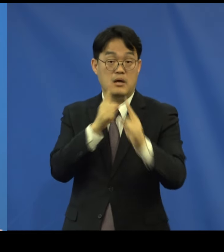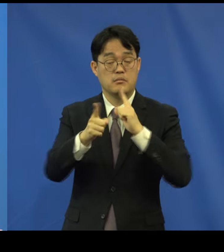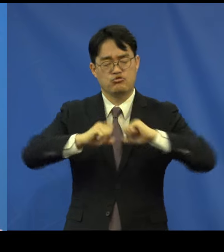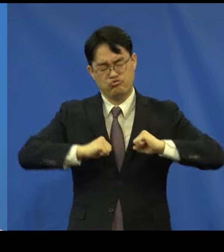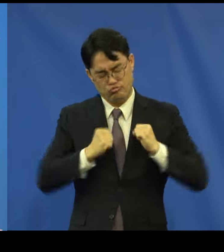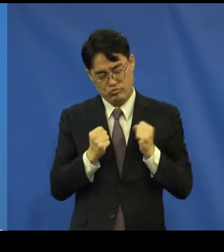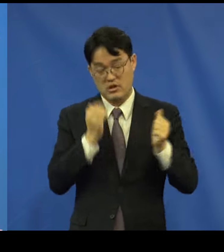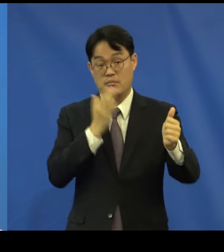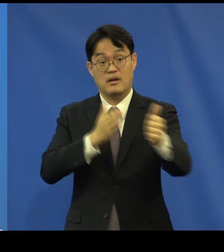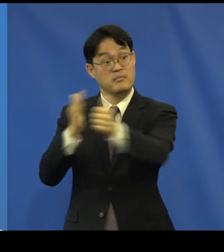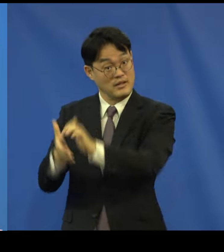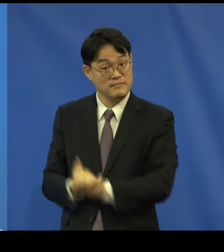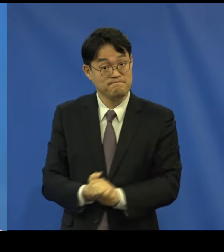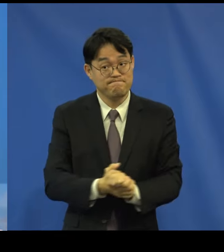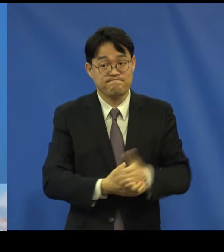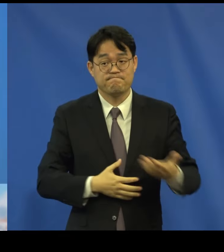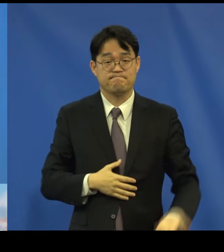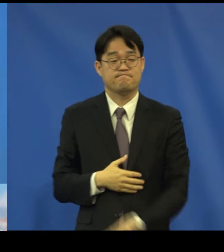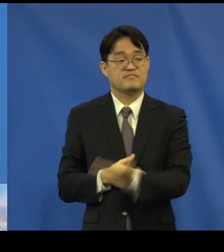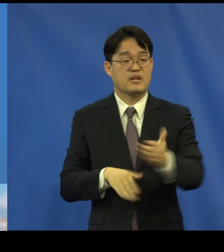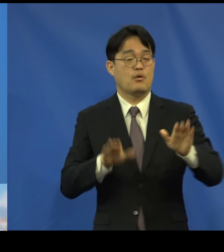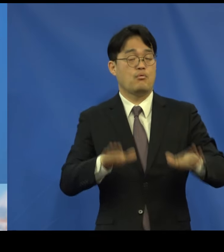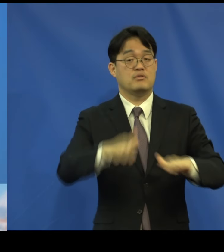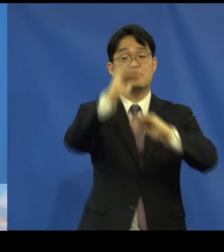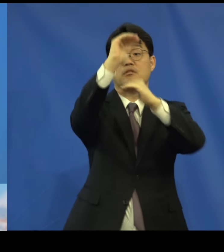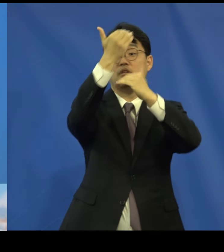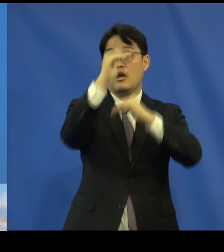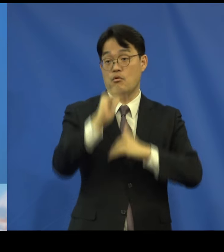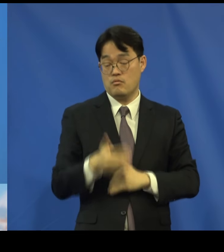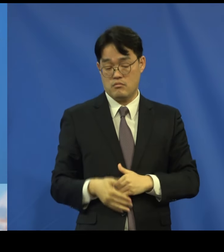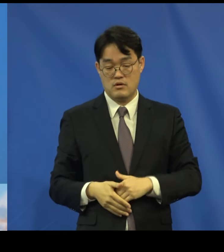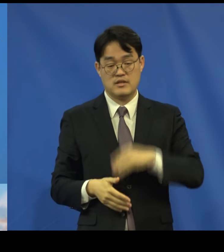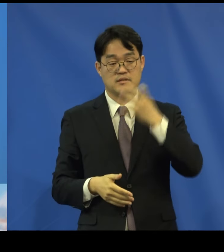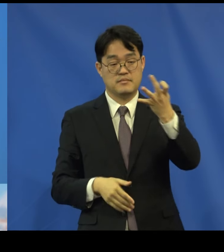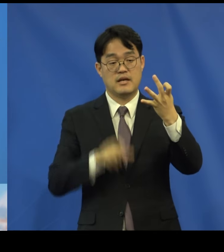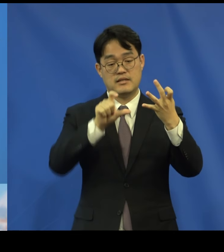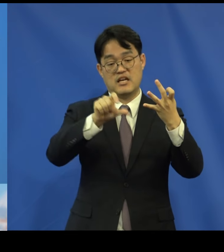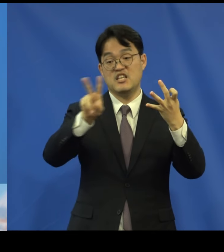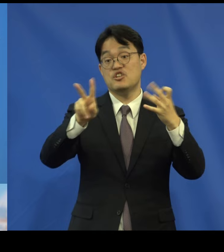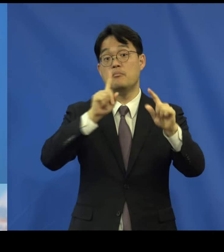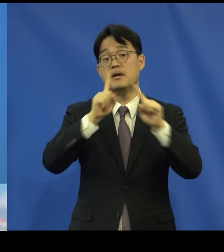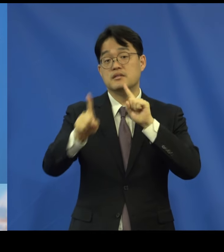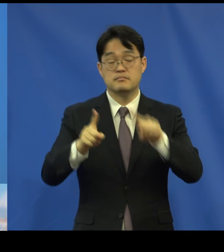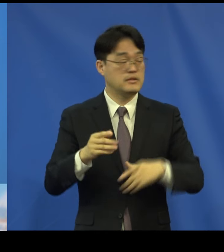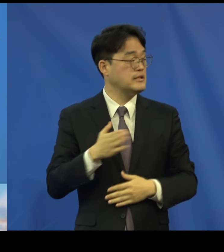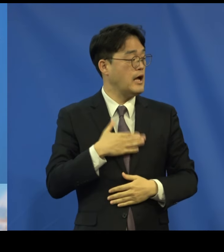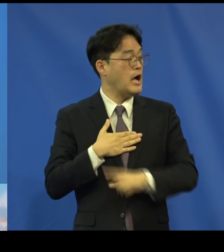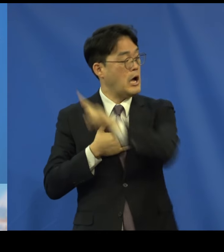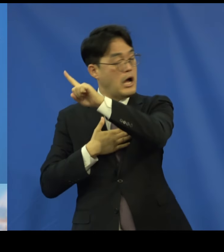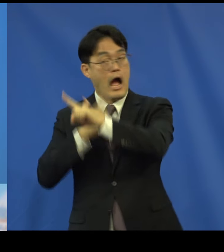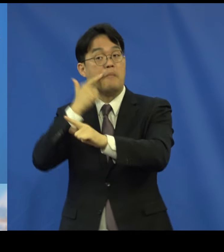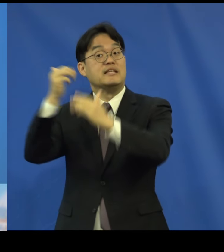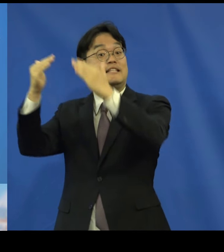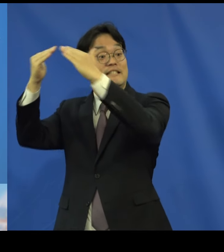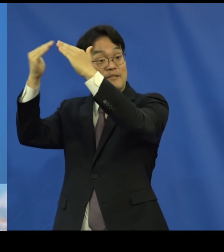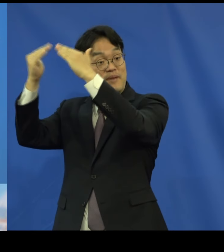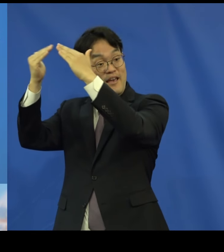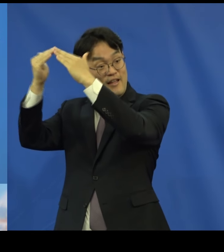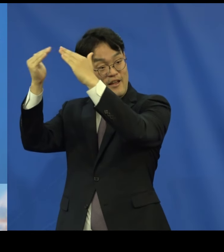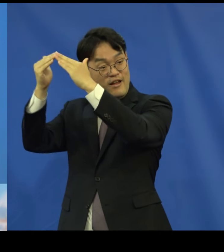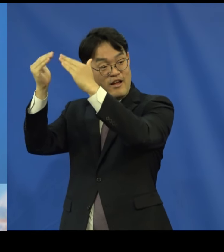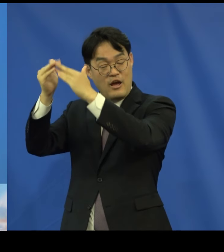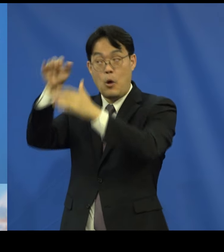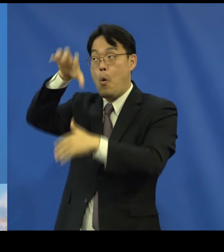함께 설명하는 2절입니다. 내 아버지 집에 거할 곳이 많도다. 그렇지 않으면 너에게 일렀으리라. 내가 너희를 위하여